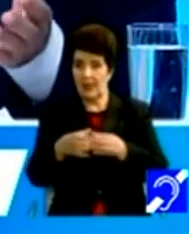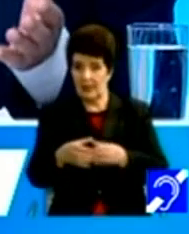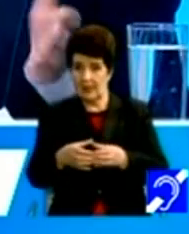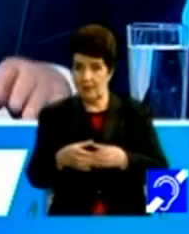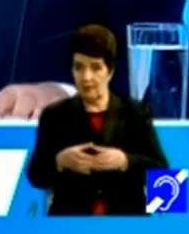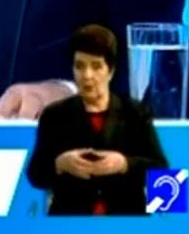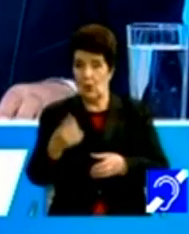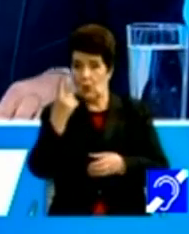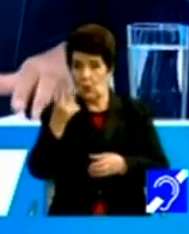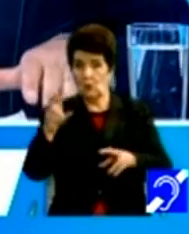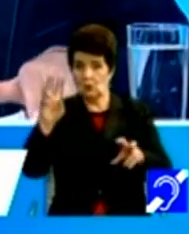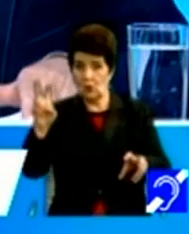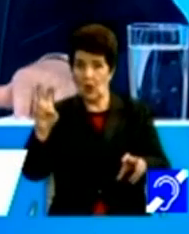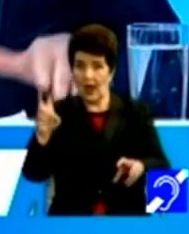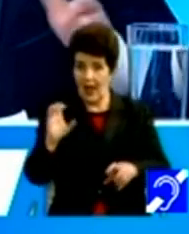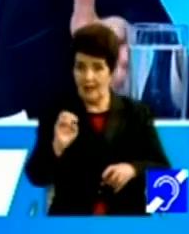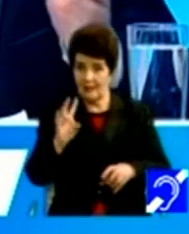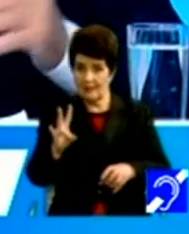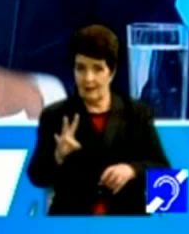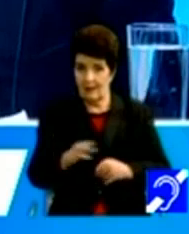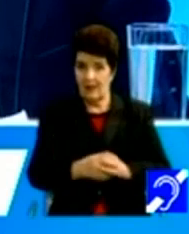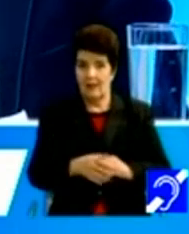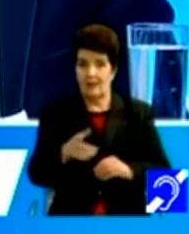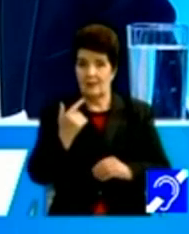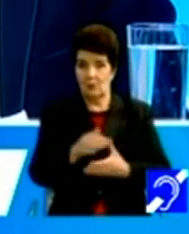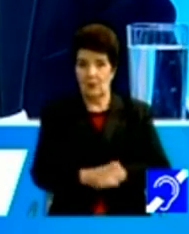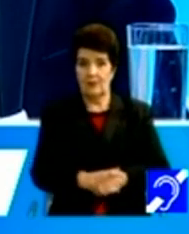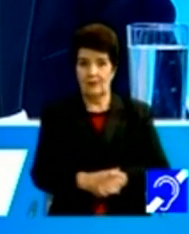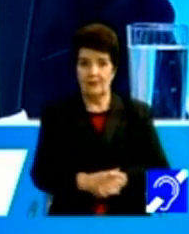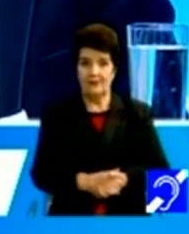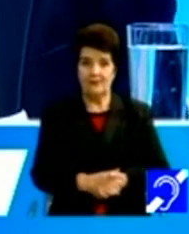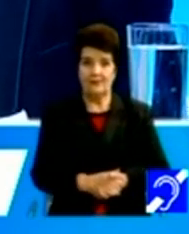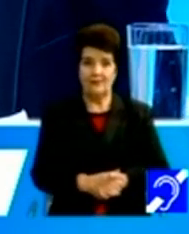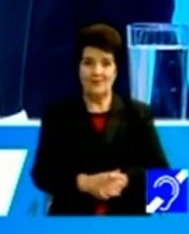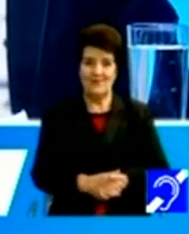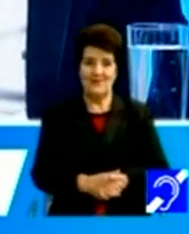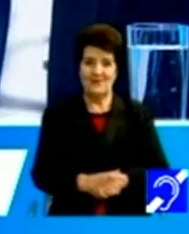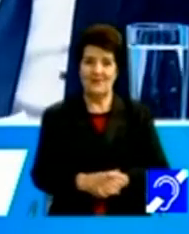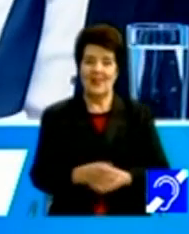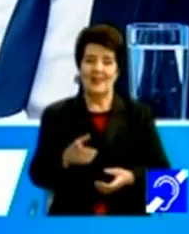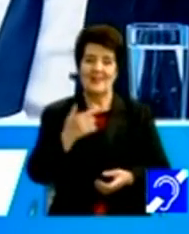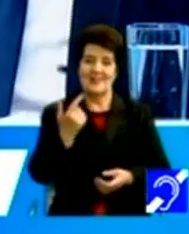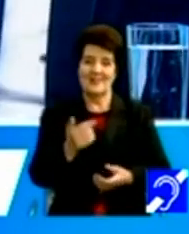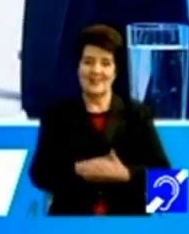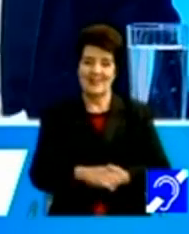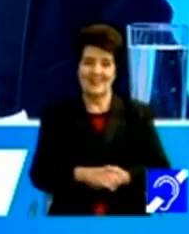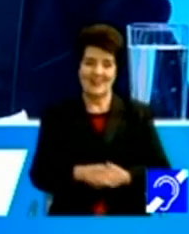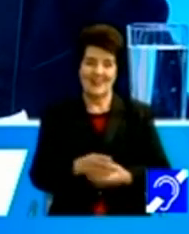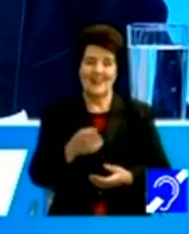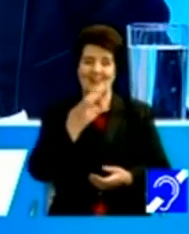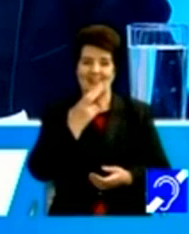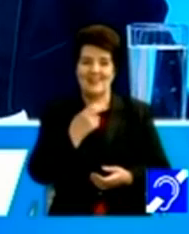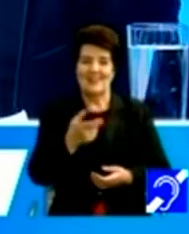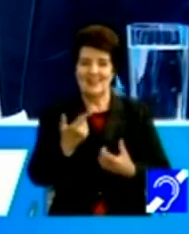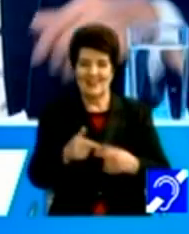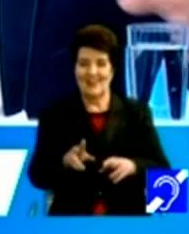cu un slogan, însă nu veniți cu un proiect de țară care poate să fie promovat. Minute, domnule Liu. V-ați